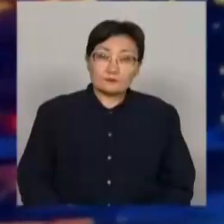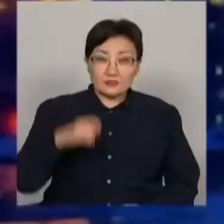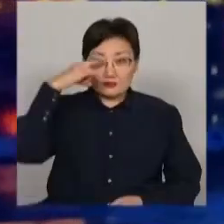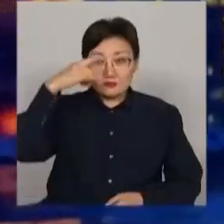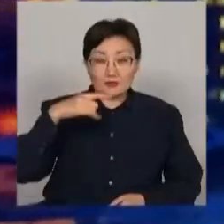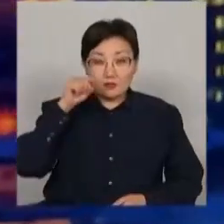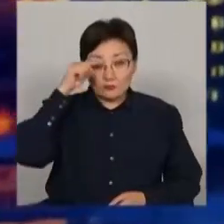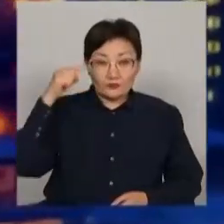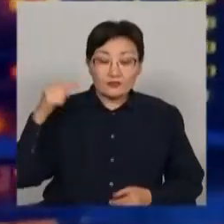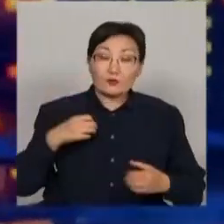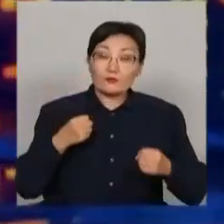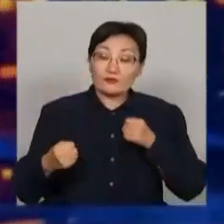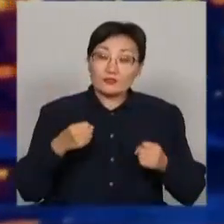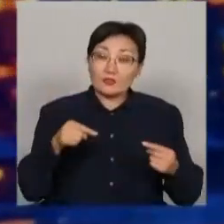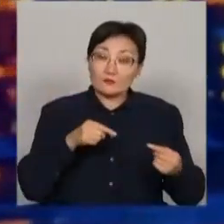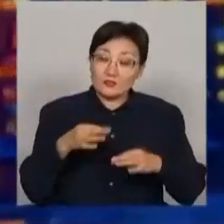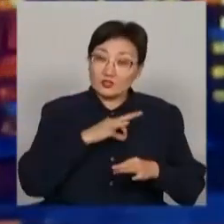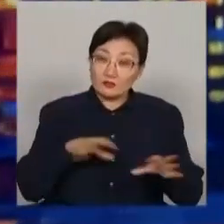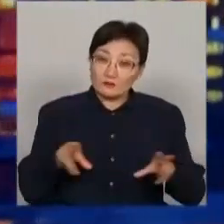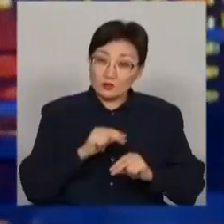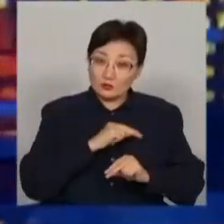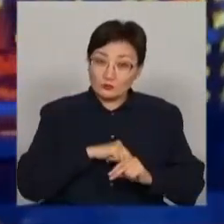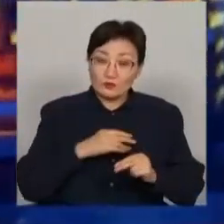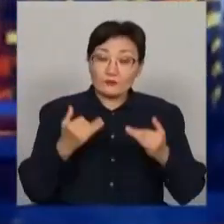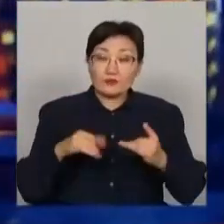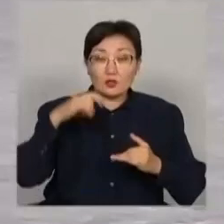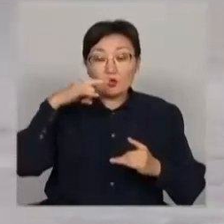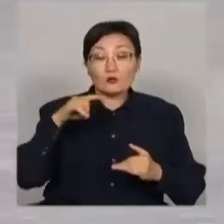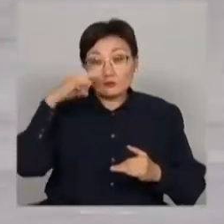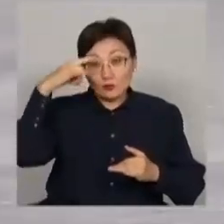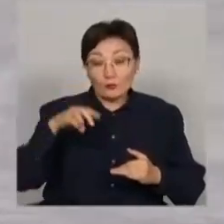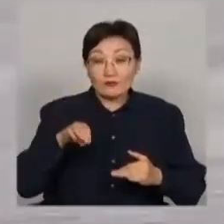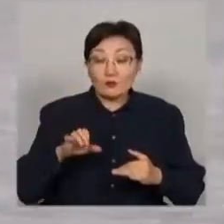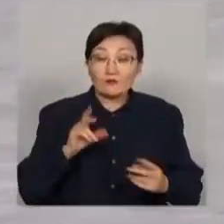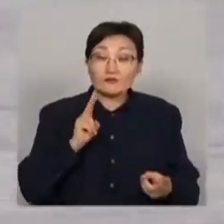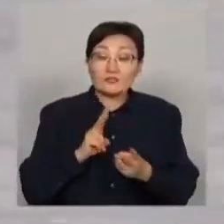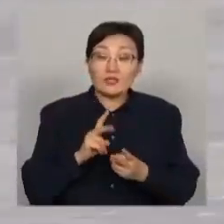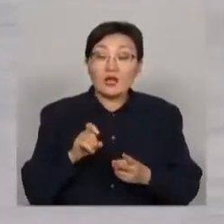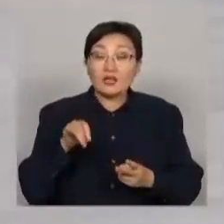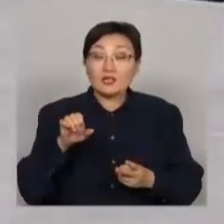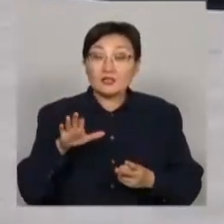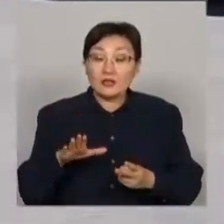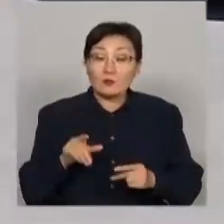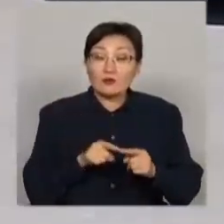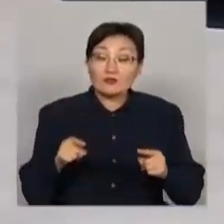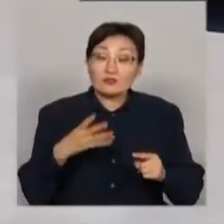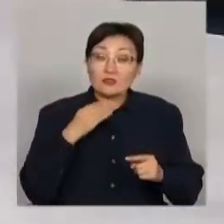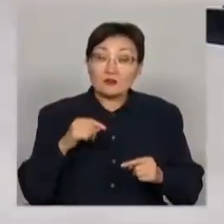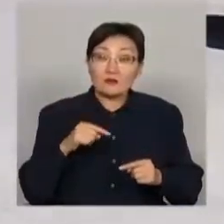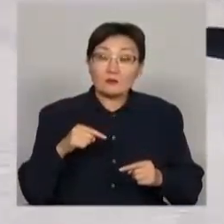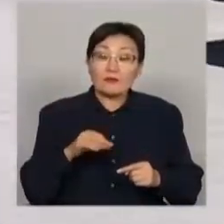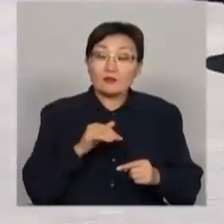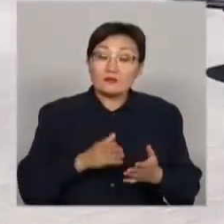Казахстан и Азербайджан укрепляют взаимовыгодное сотрудничество. Сегодня Касым-Жомарт Токаев встретился с Ильхамом Алиевым в ходе своего